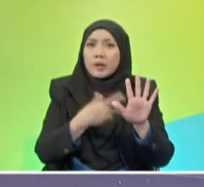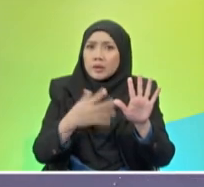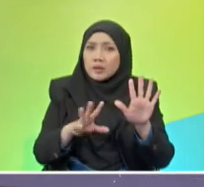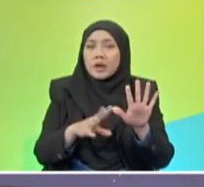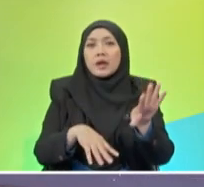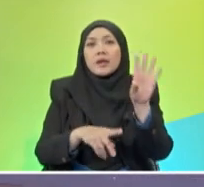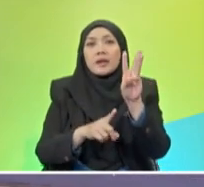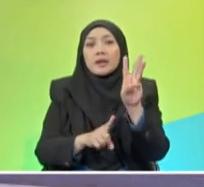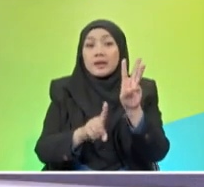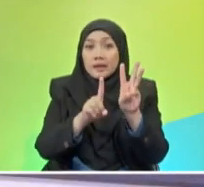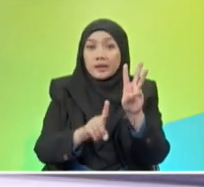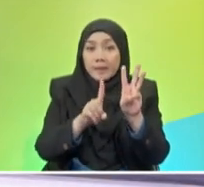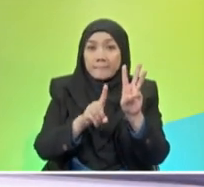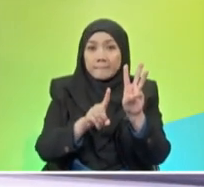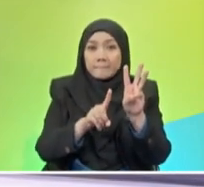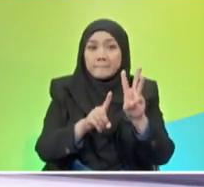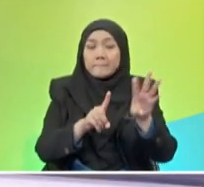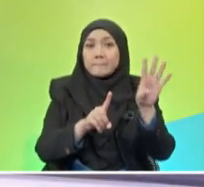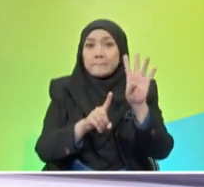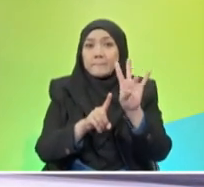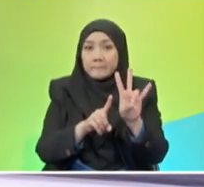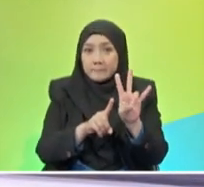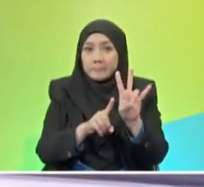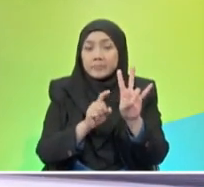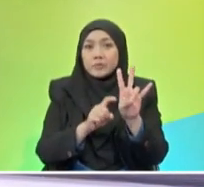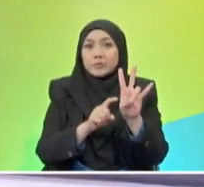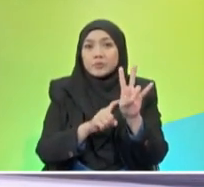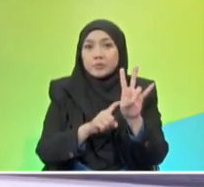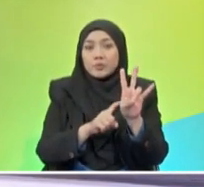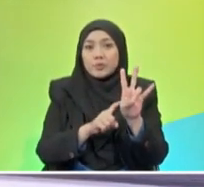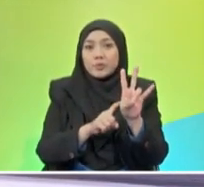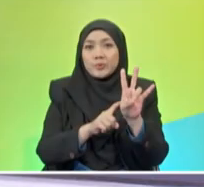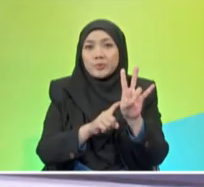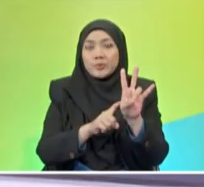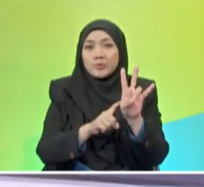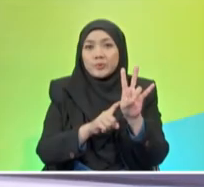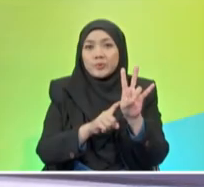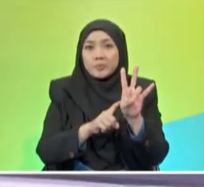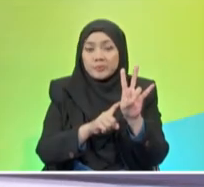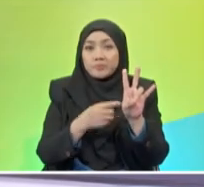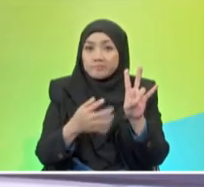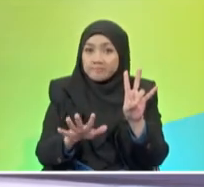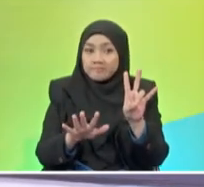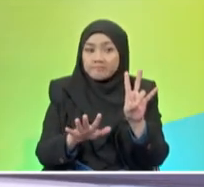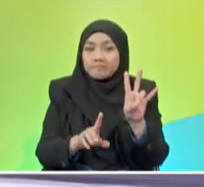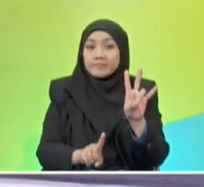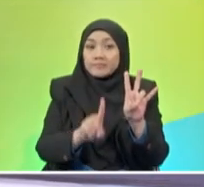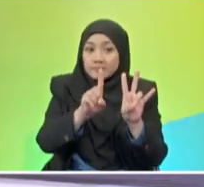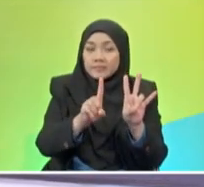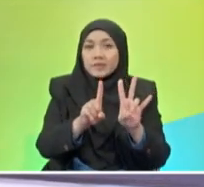Anak tangga ke-6. Dia teruskan lagi perjalanan. 7.